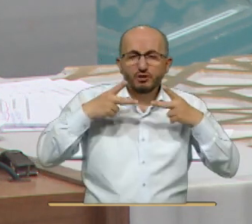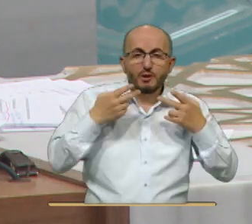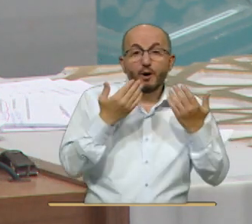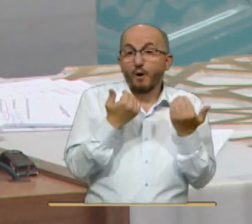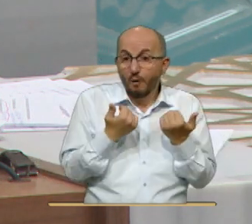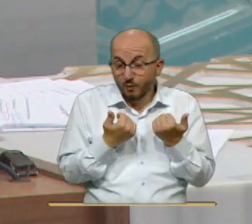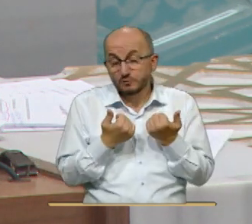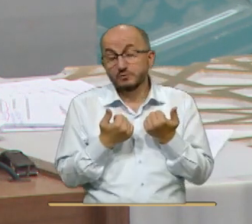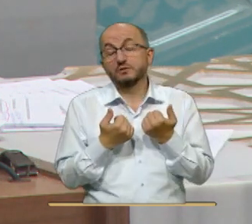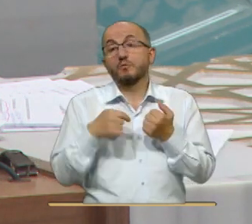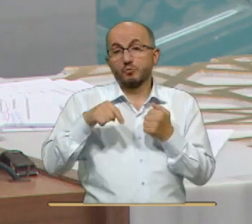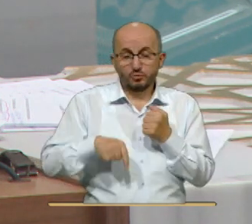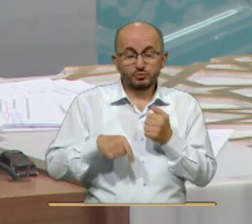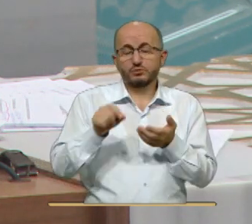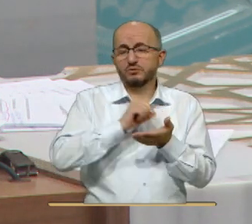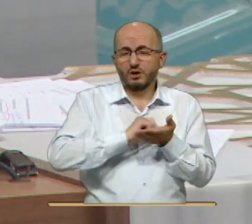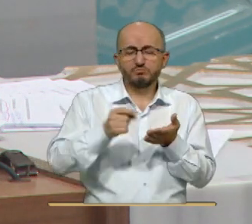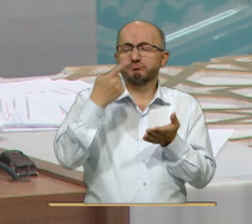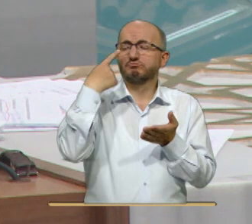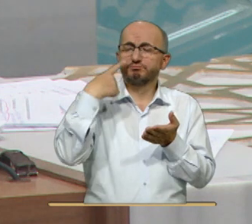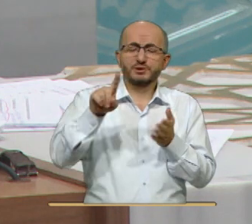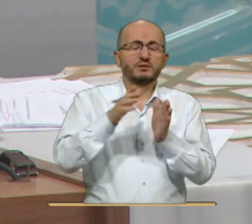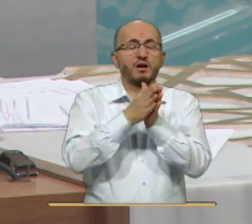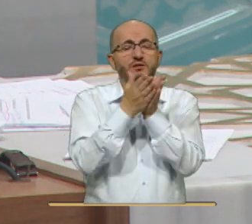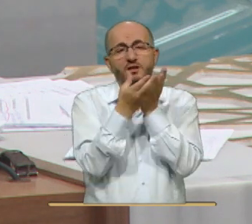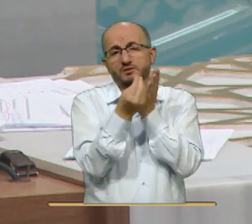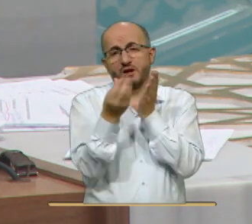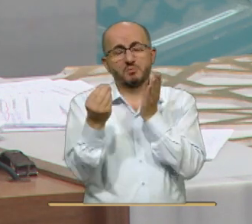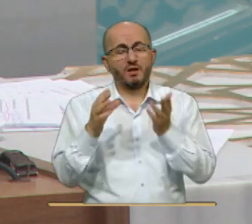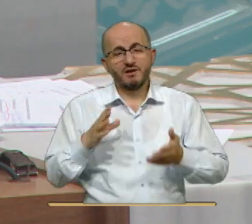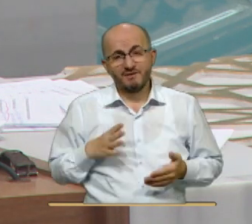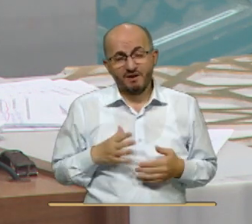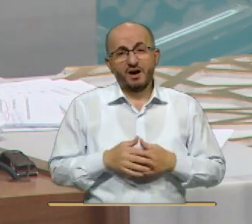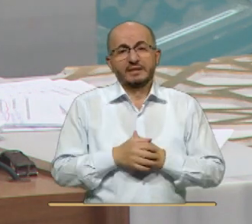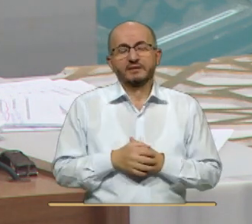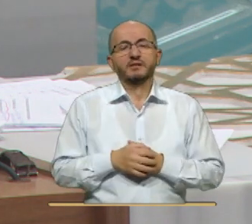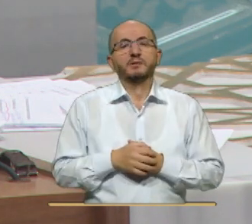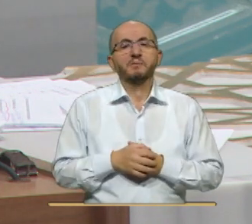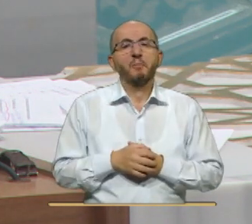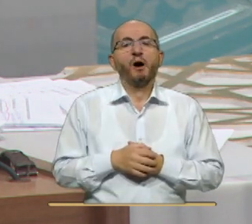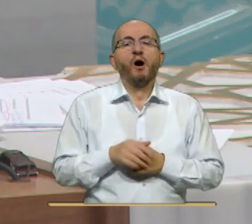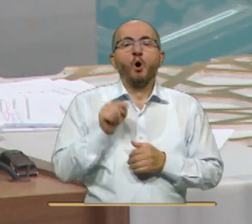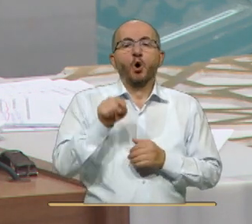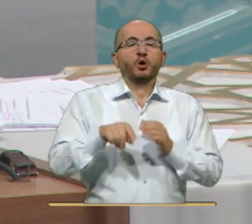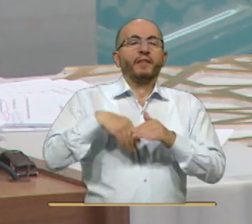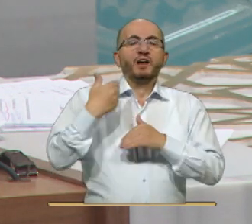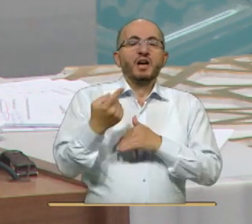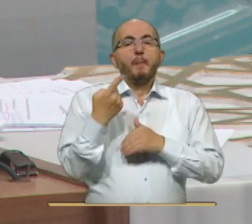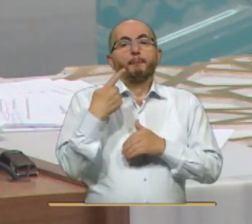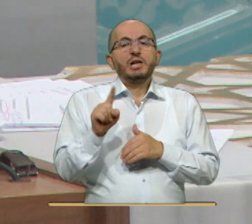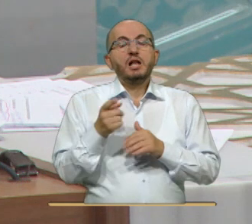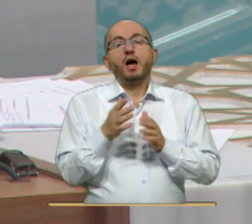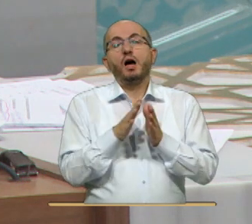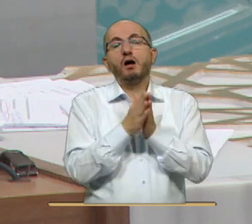Kur'an'ı anlamak için bugün yazılan binlerce eser vardır. Sadece meal, tefsir değil. Onun dışında binlerce